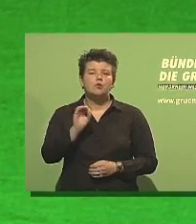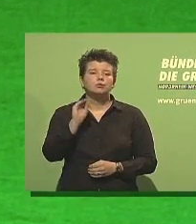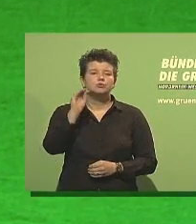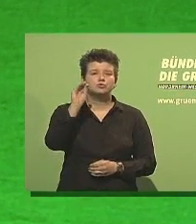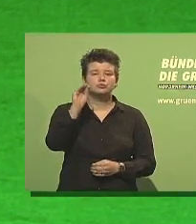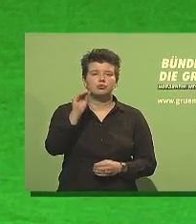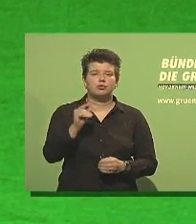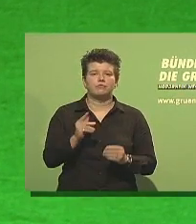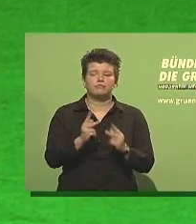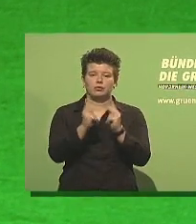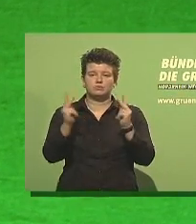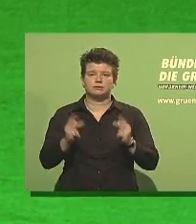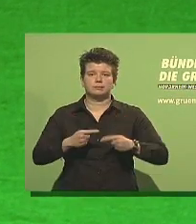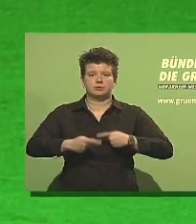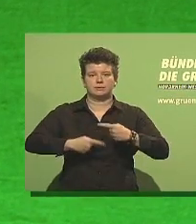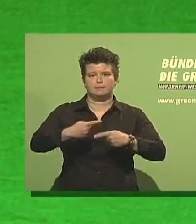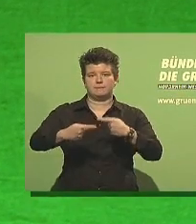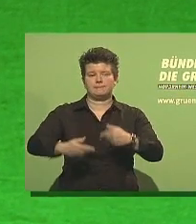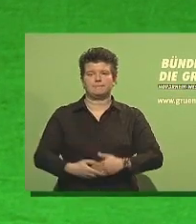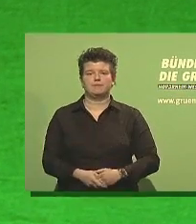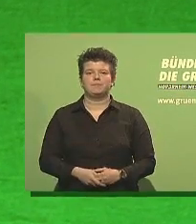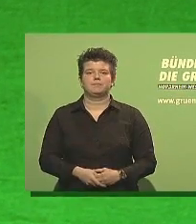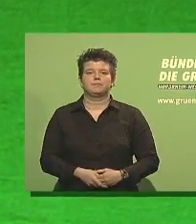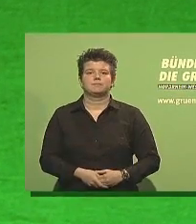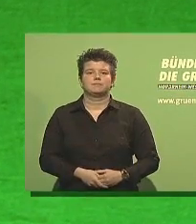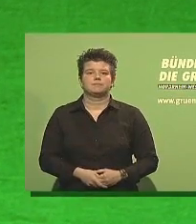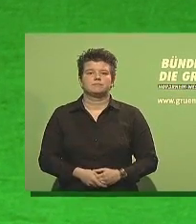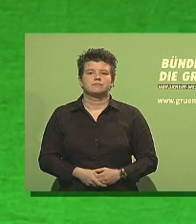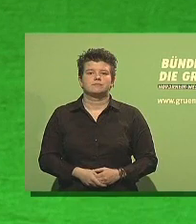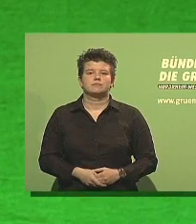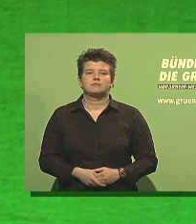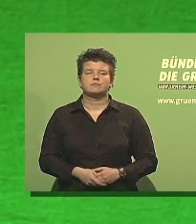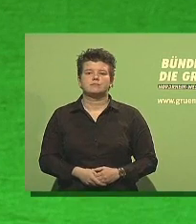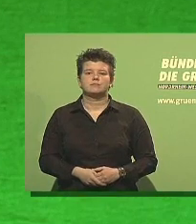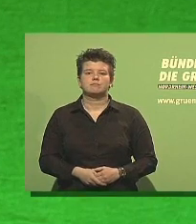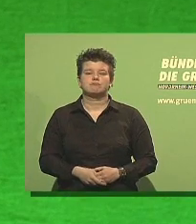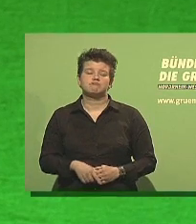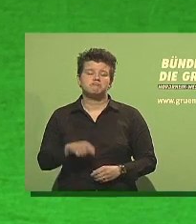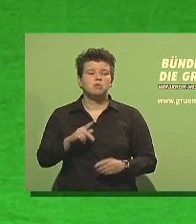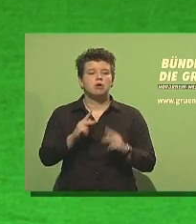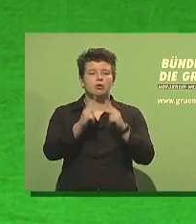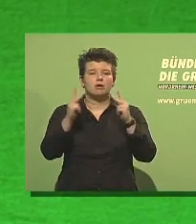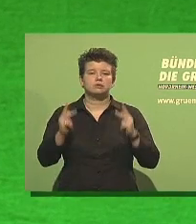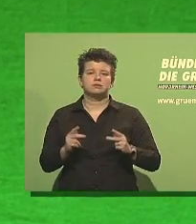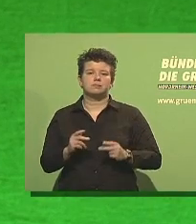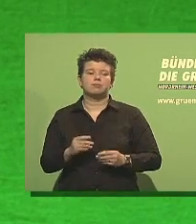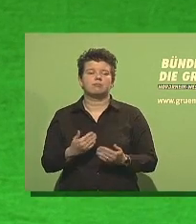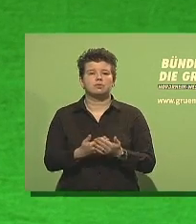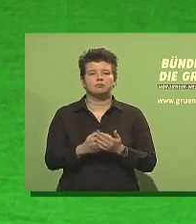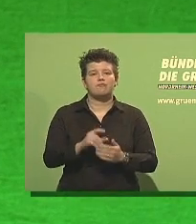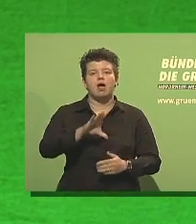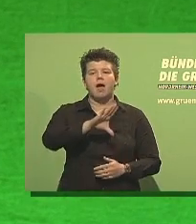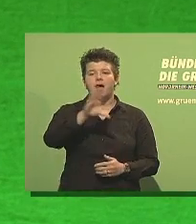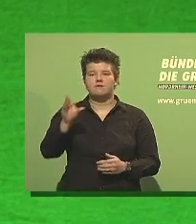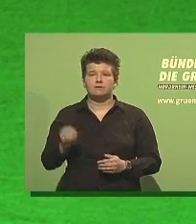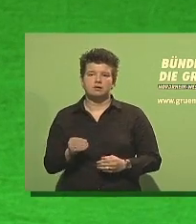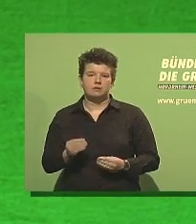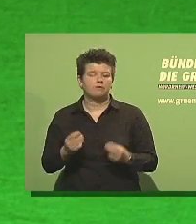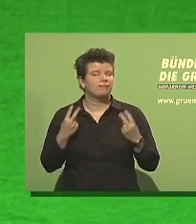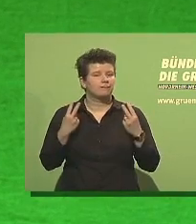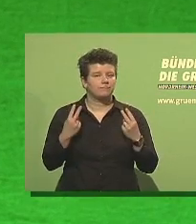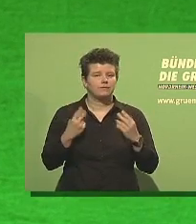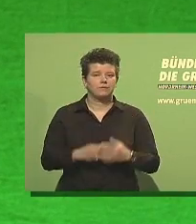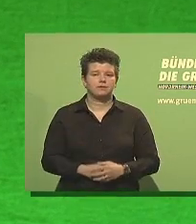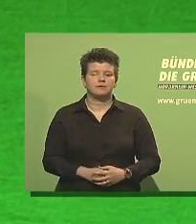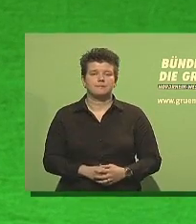Konzepte, die doch so wichtig wären für fragile Staaten wie Kongo, Mali, Somalia. Mich treibt um, wie es